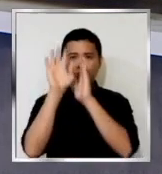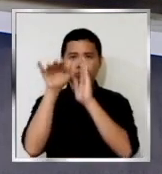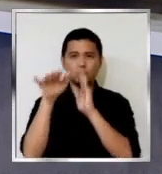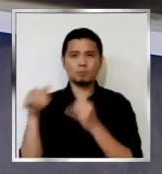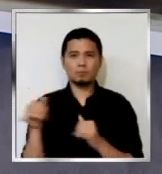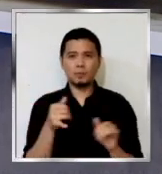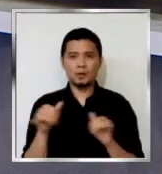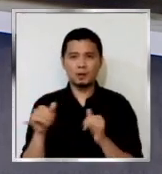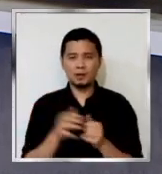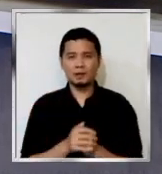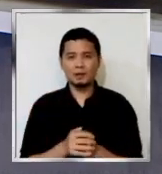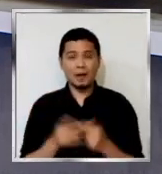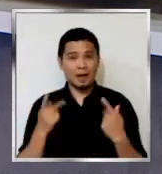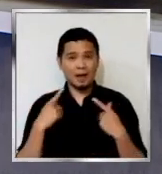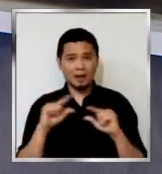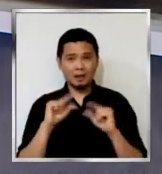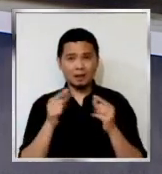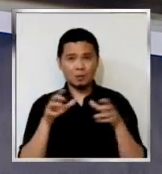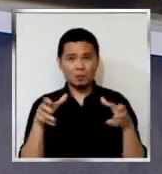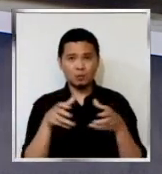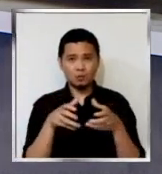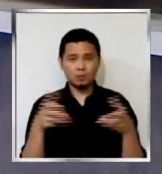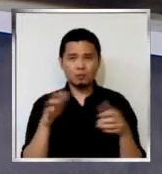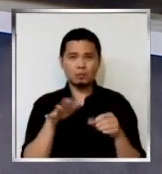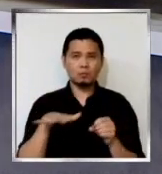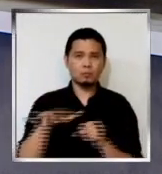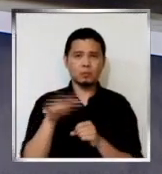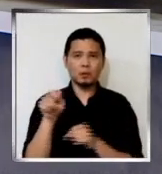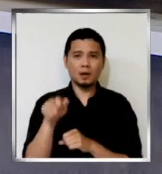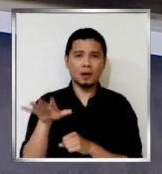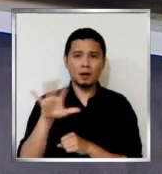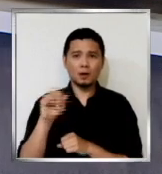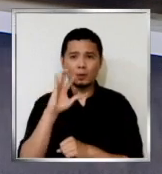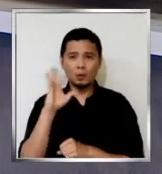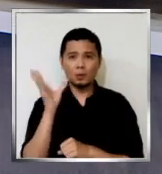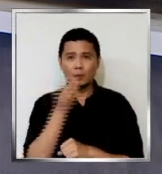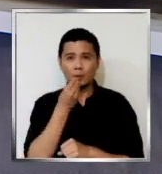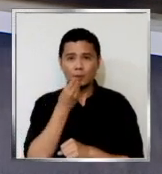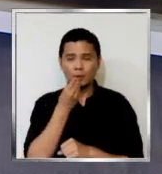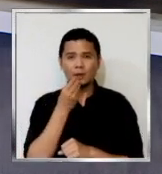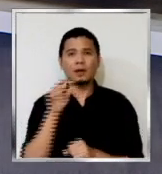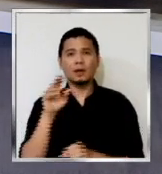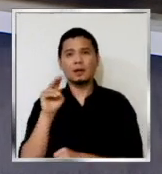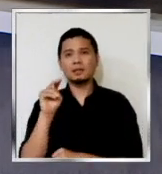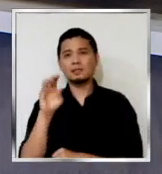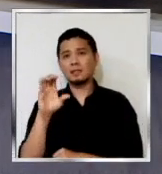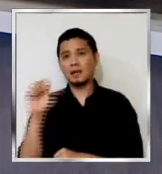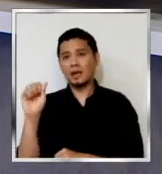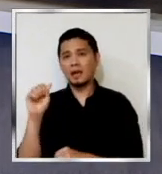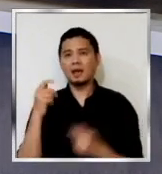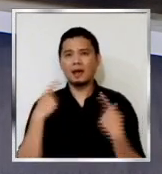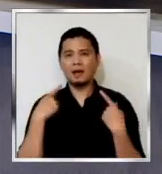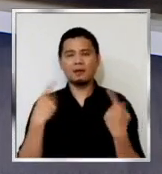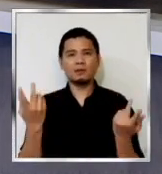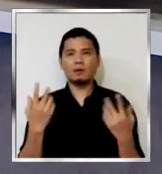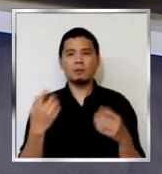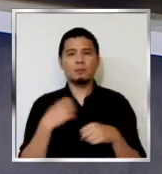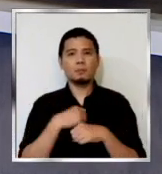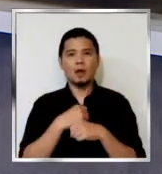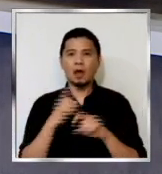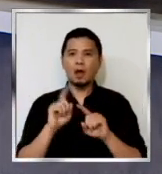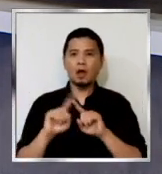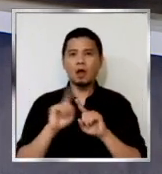ng basketball sa buong Asya, kilalanin natin ang produkto ng NCAA na bukod sa natatanging usay sa paglalaro